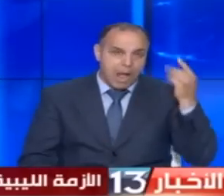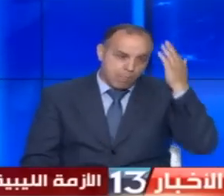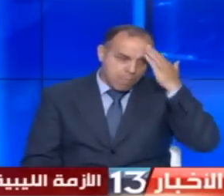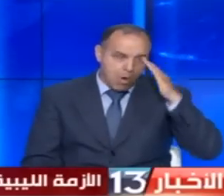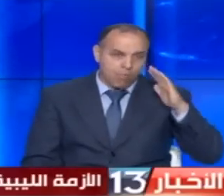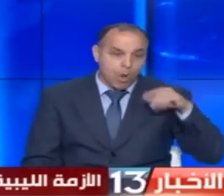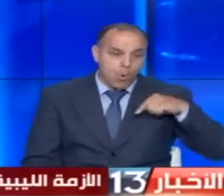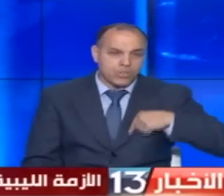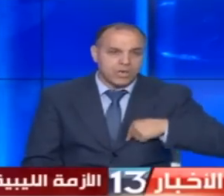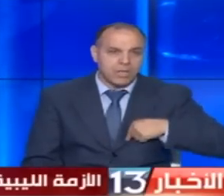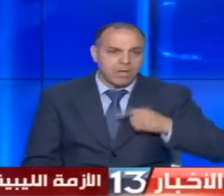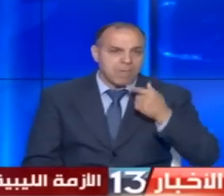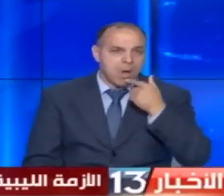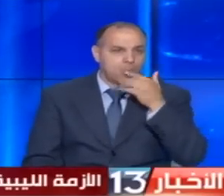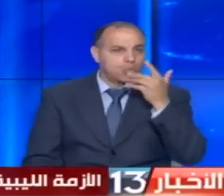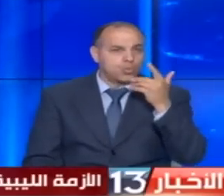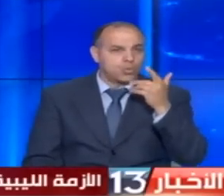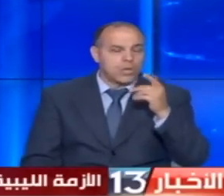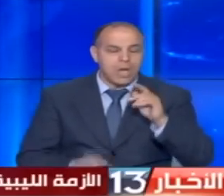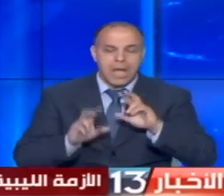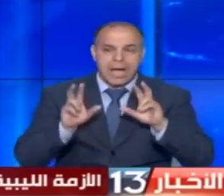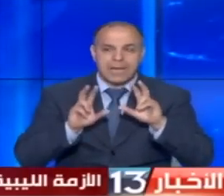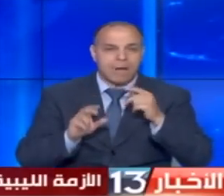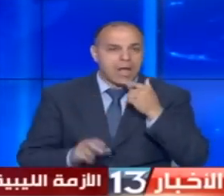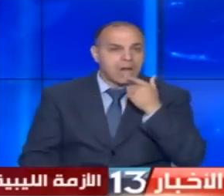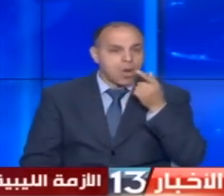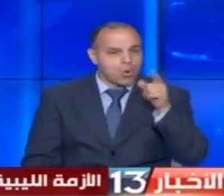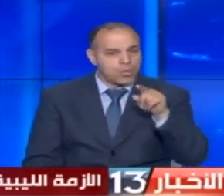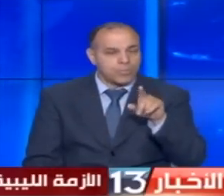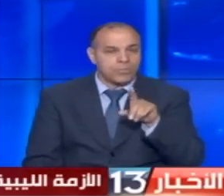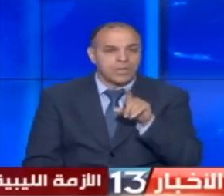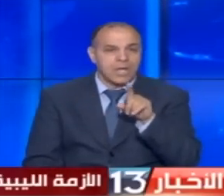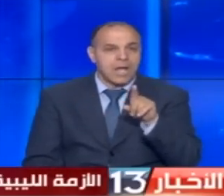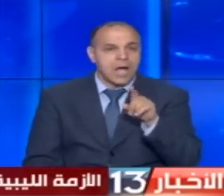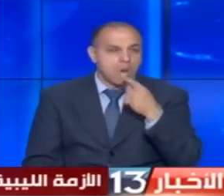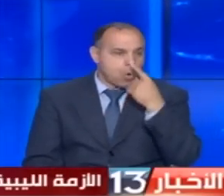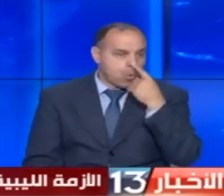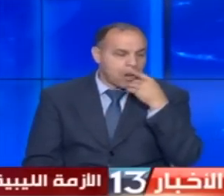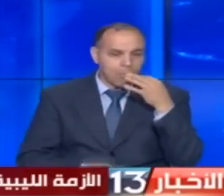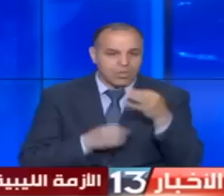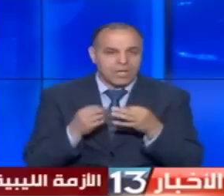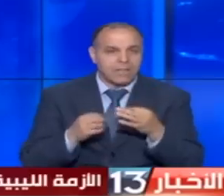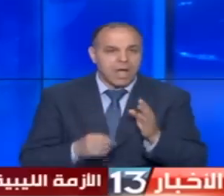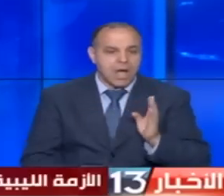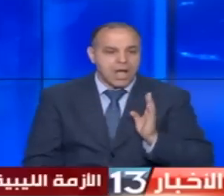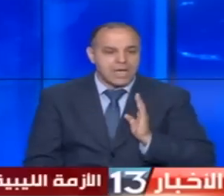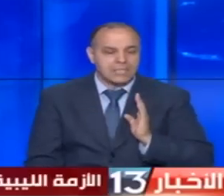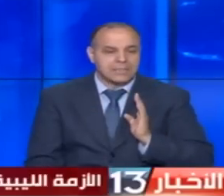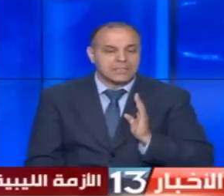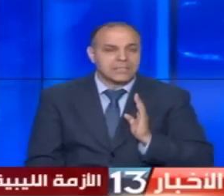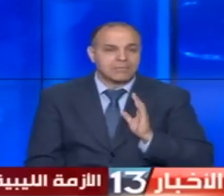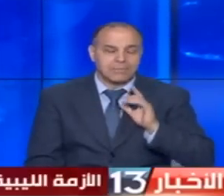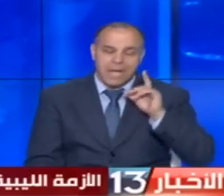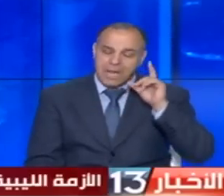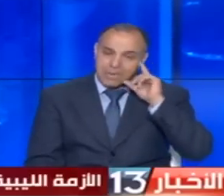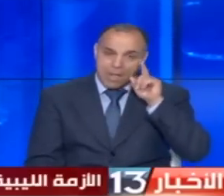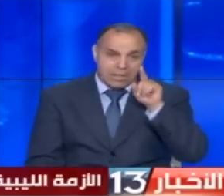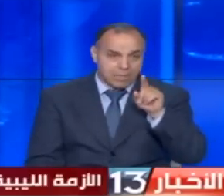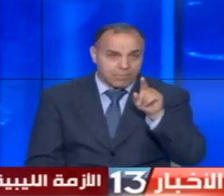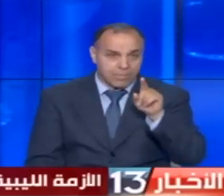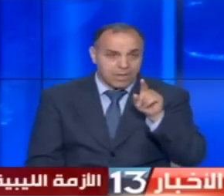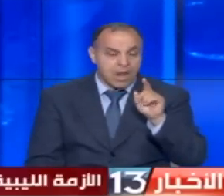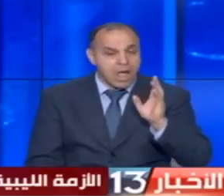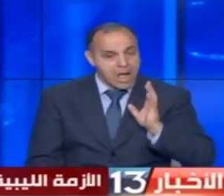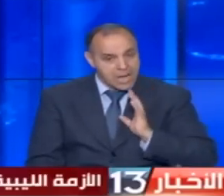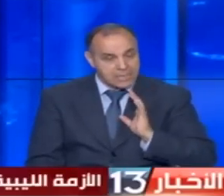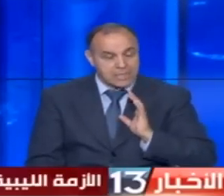وفق ما اوردته وسائل الاعلام قالت ايضا نقلا عن المتحدث باسم الجيش الوطني احمد بن سنرى امس ان الجيش